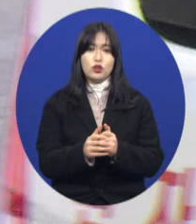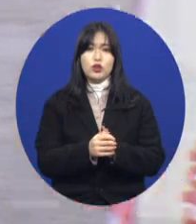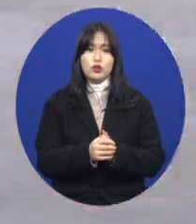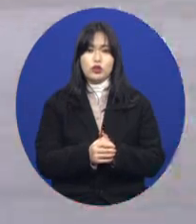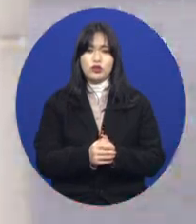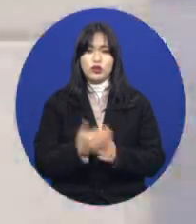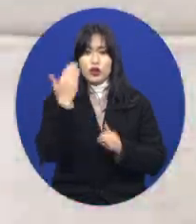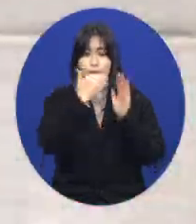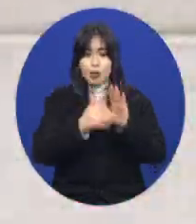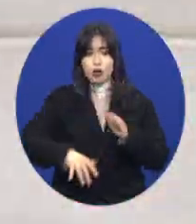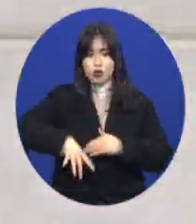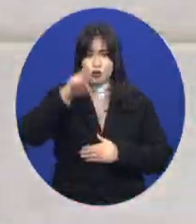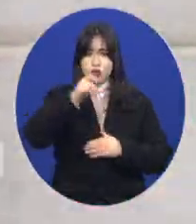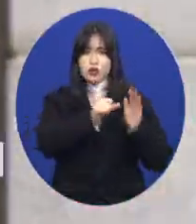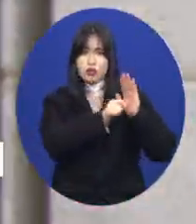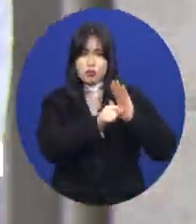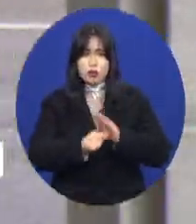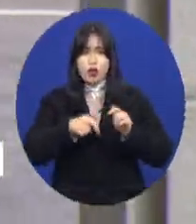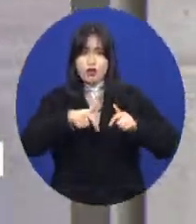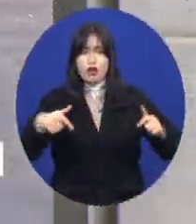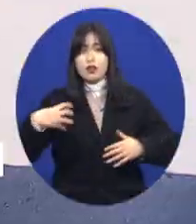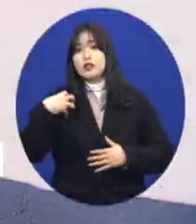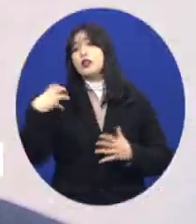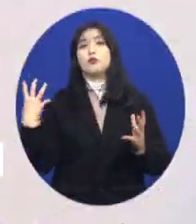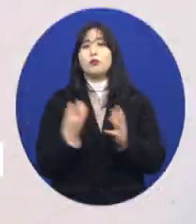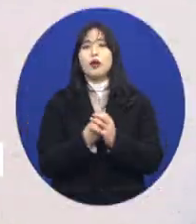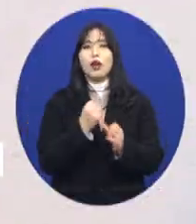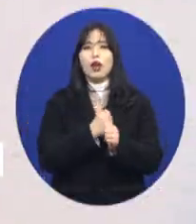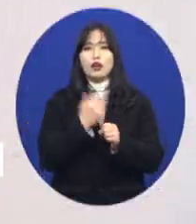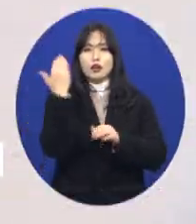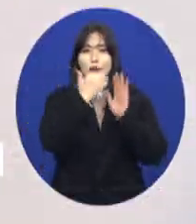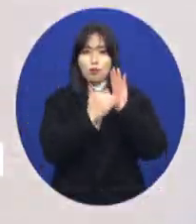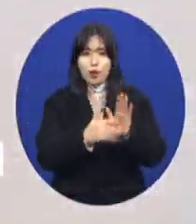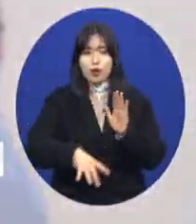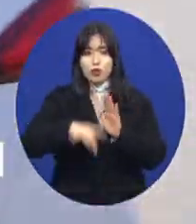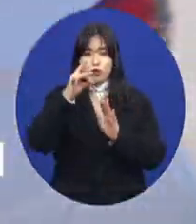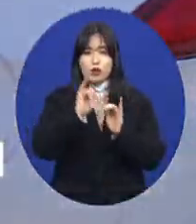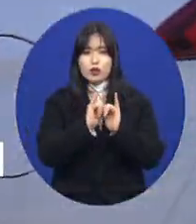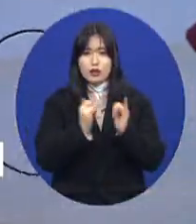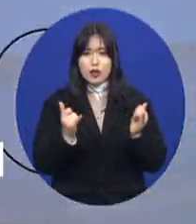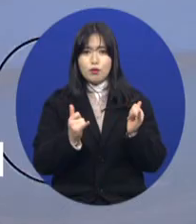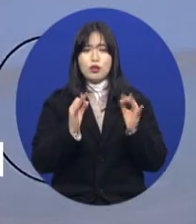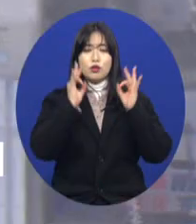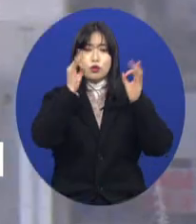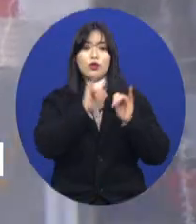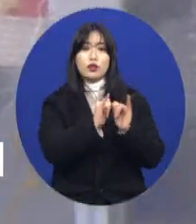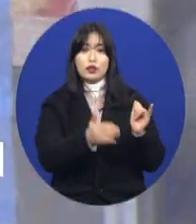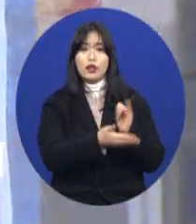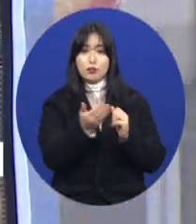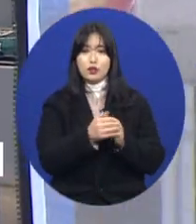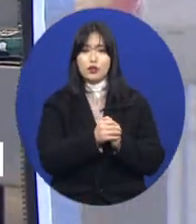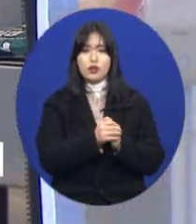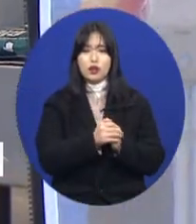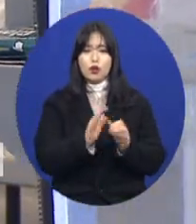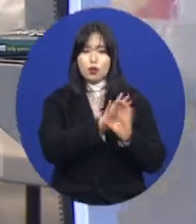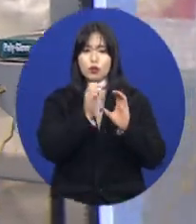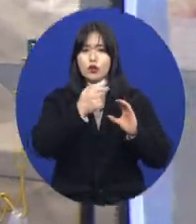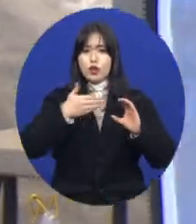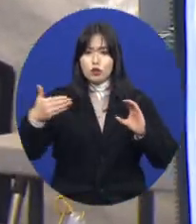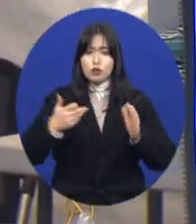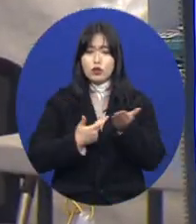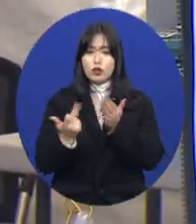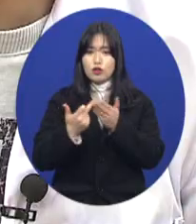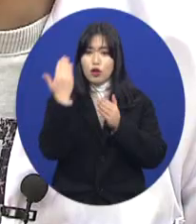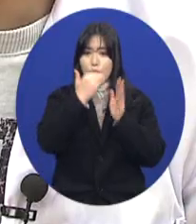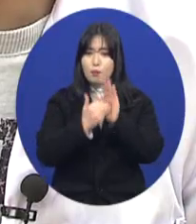방역 최일선에서 묵묵히 각자의 책임을 다하는 방역 최전선의 수문 영웅들 코로나 이익으로 재주가 선전할 수